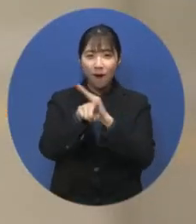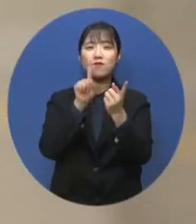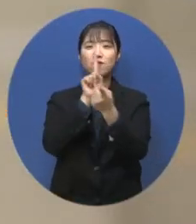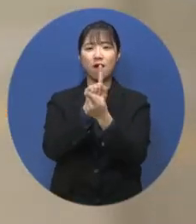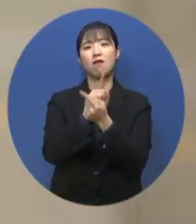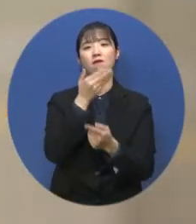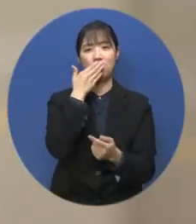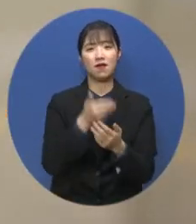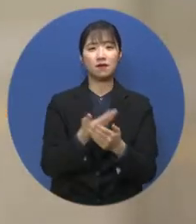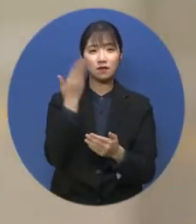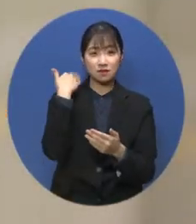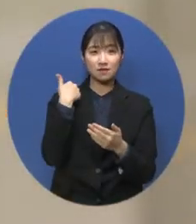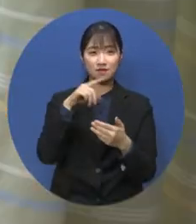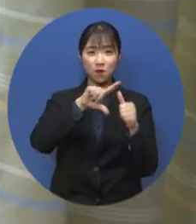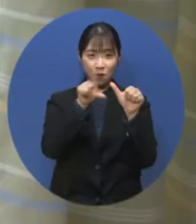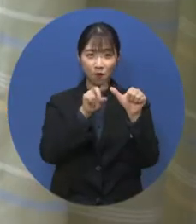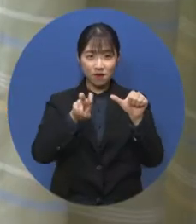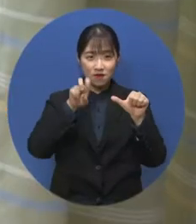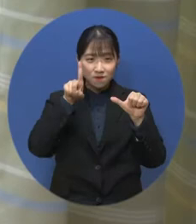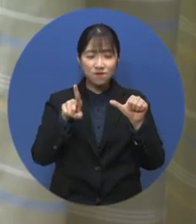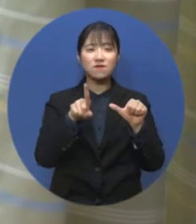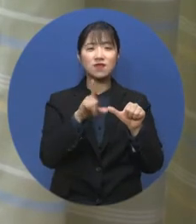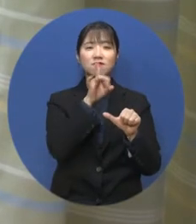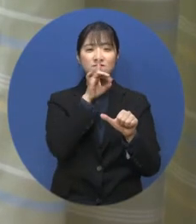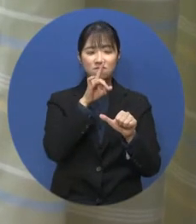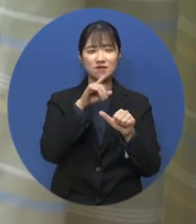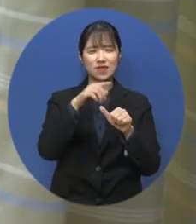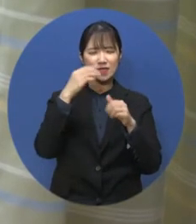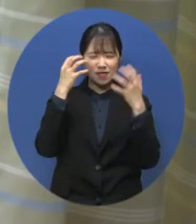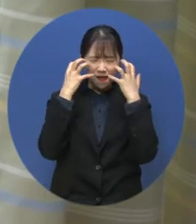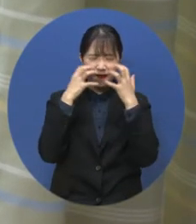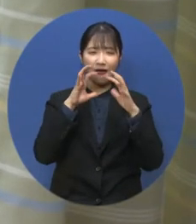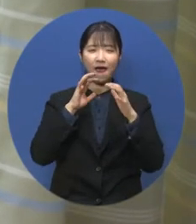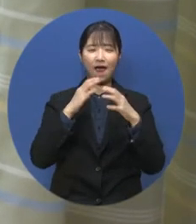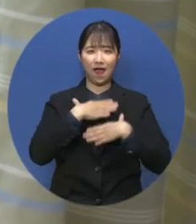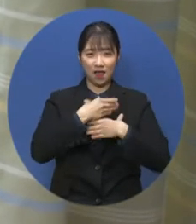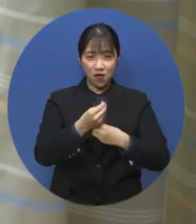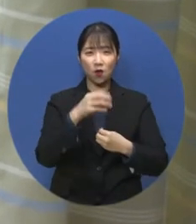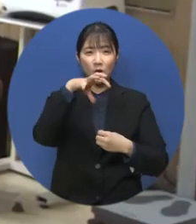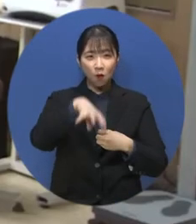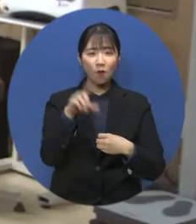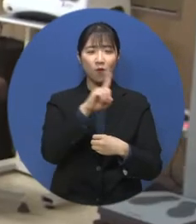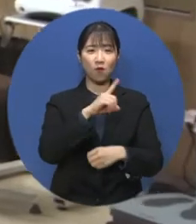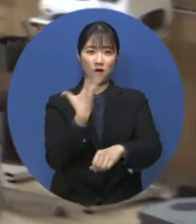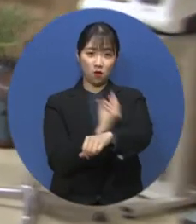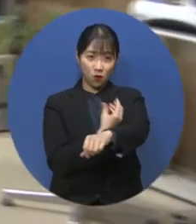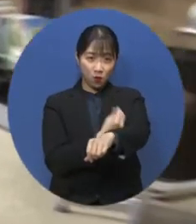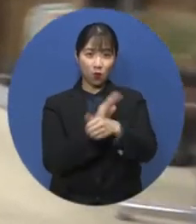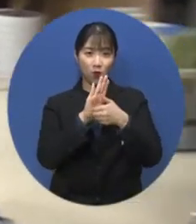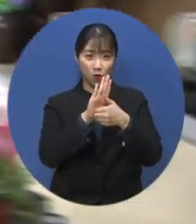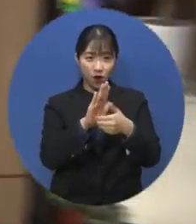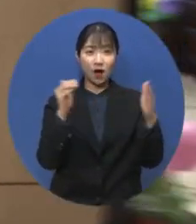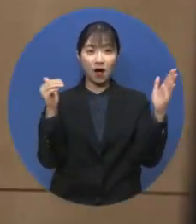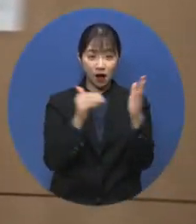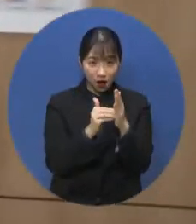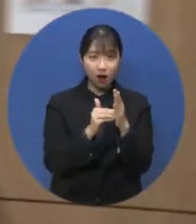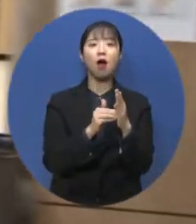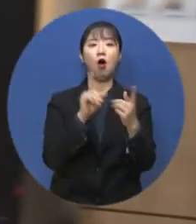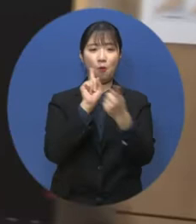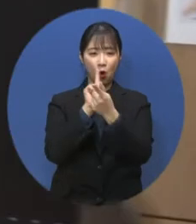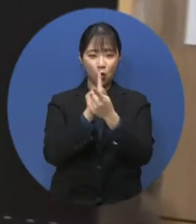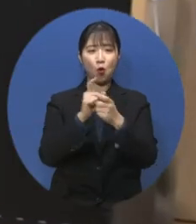21일 중앙재난안전대책본부는 이 같은 내용을 담은 요양병원 시설 예방접종 완료자 접촉 면회 확대